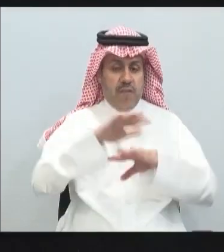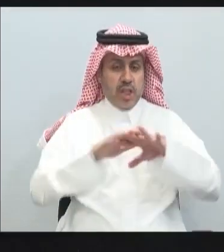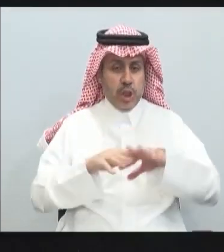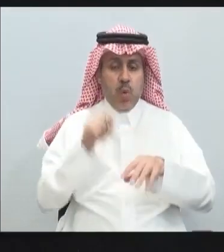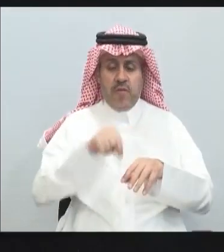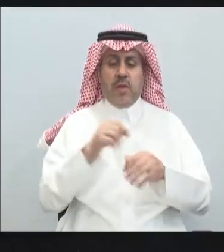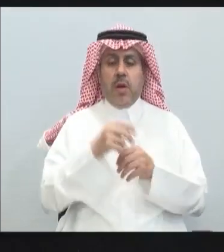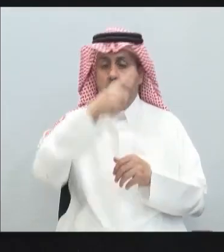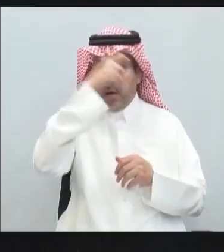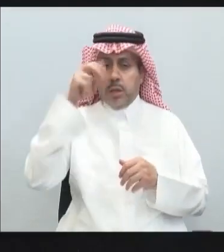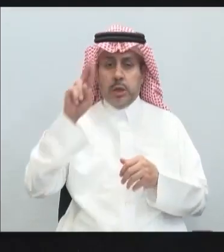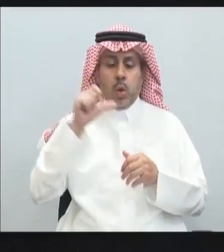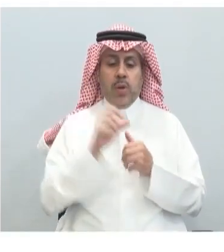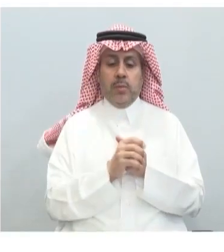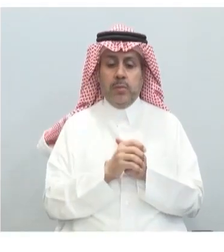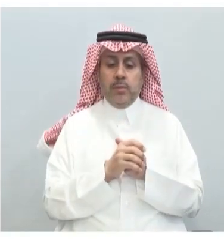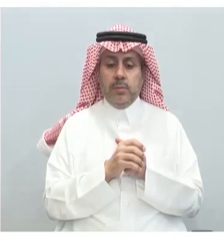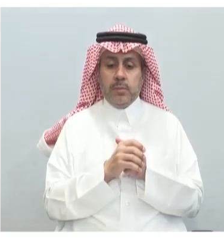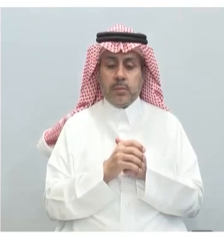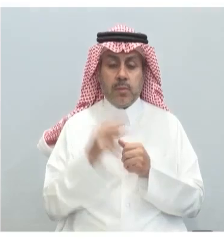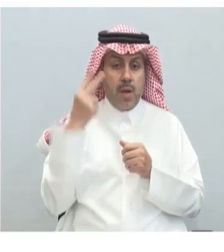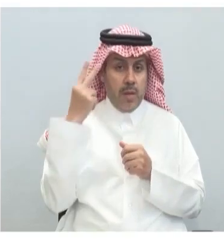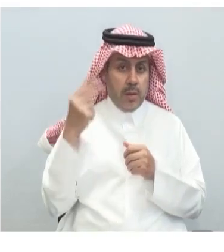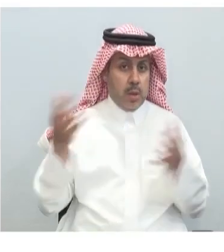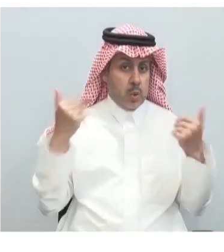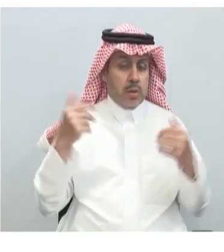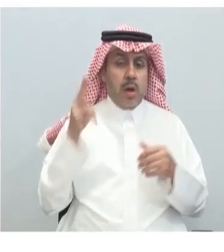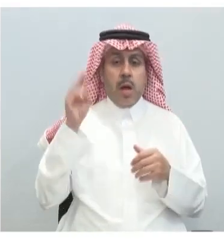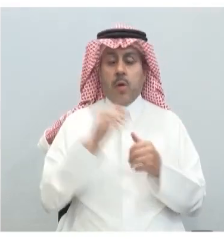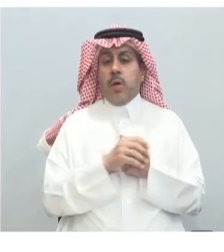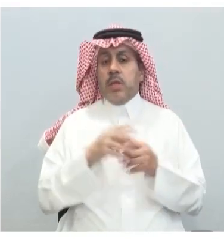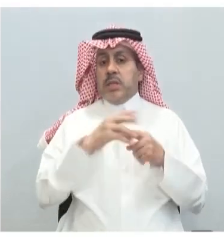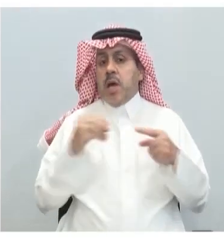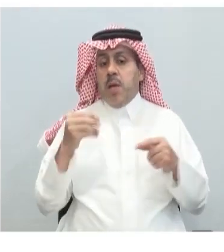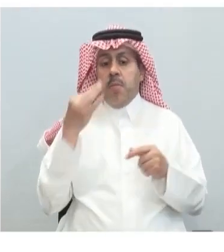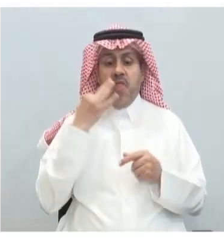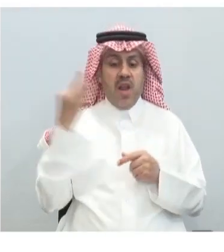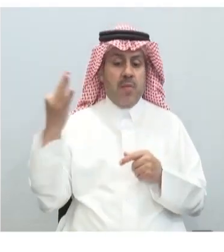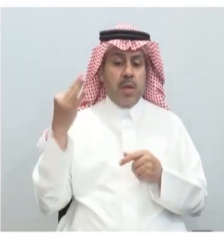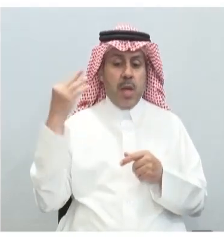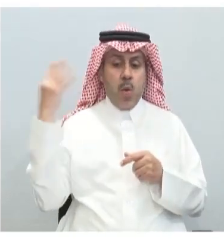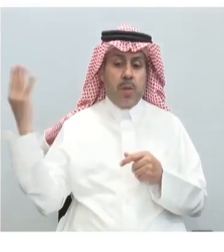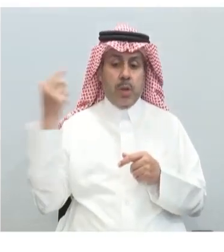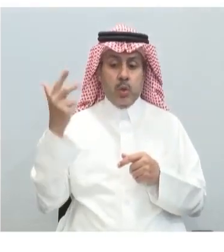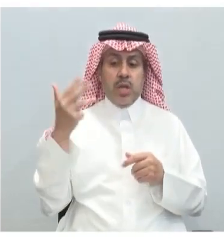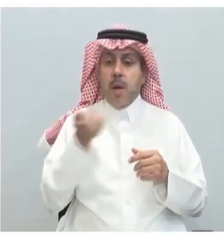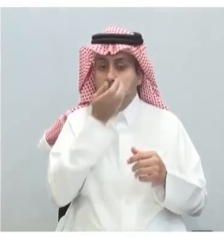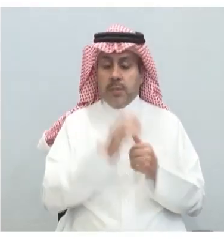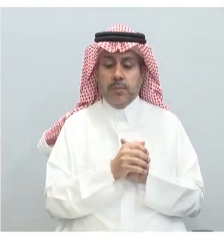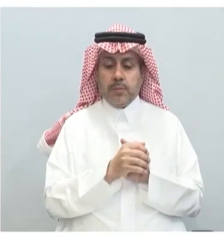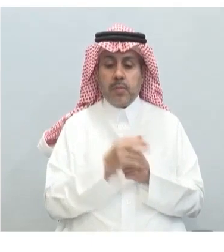حراره التكوين فهنا لدينا لثاني اكسيد الكربون سالب 394 للماء